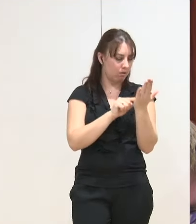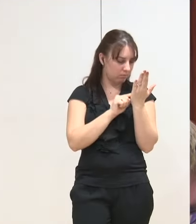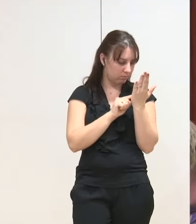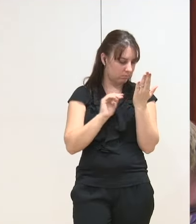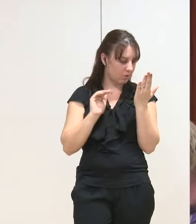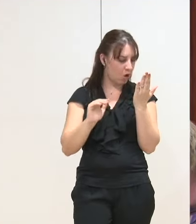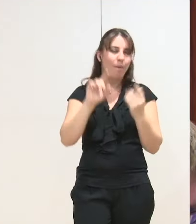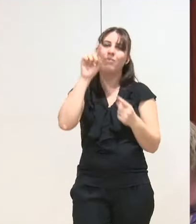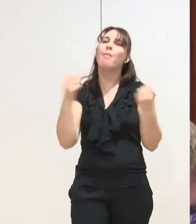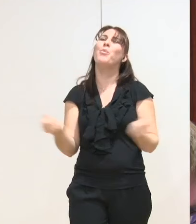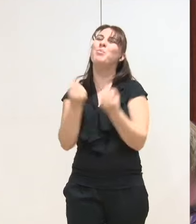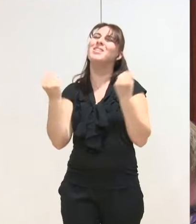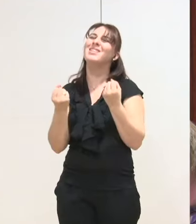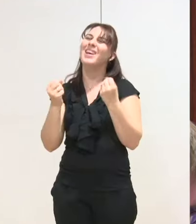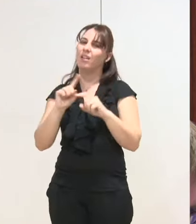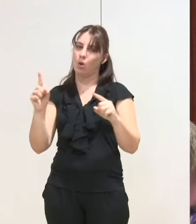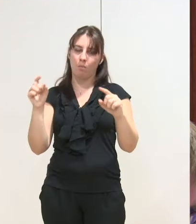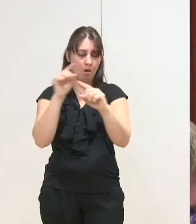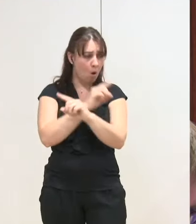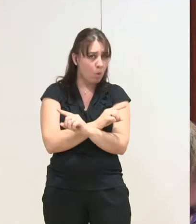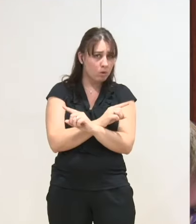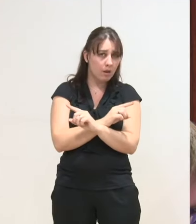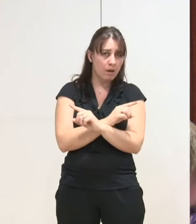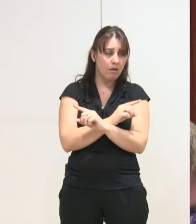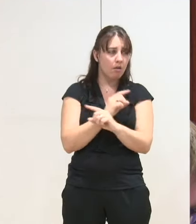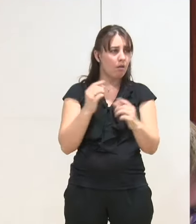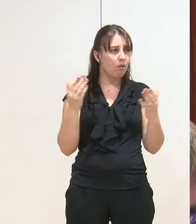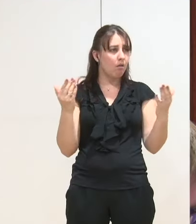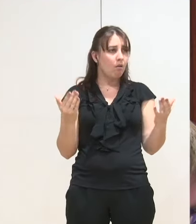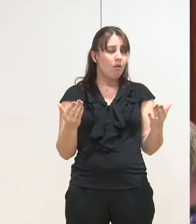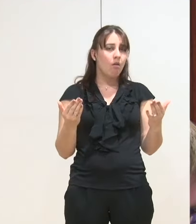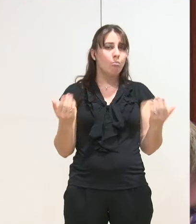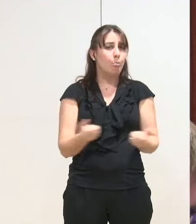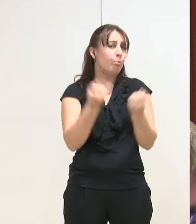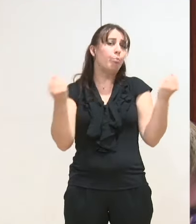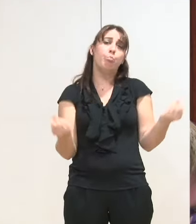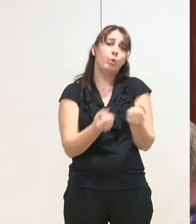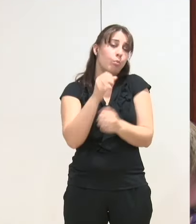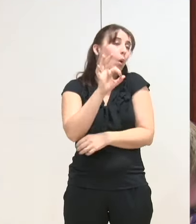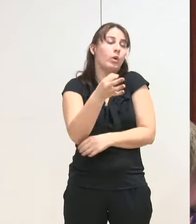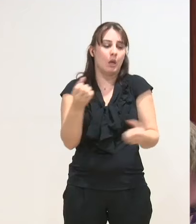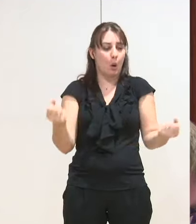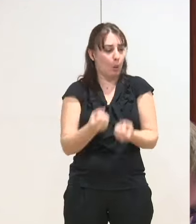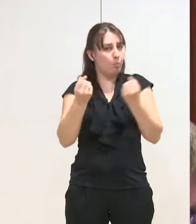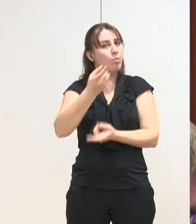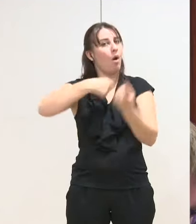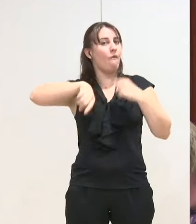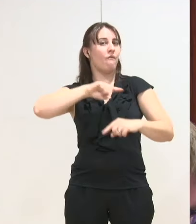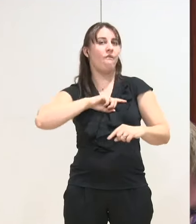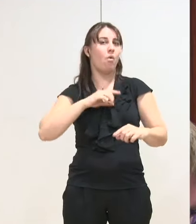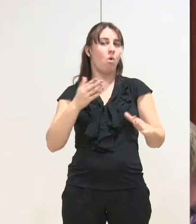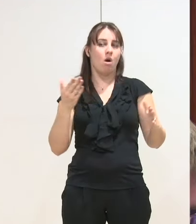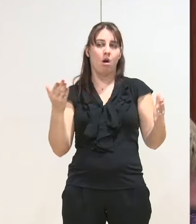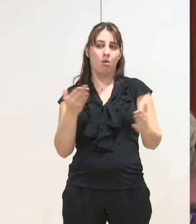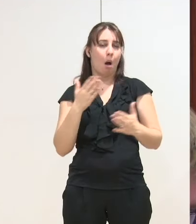contrario de la publicité vous ne faites nullement la publicité c'est le cas de le dire où vous ne vous réjouissez pas de